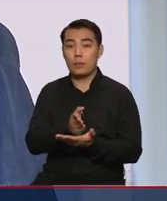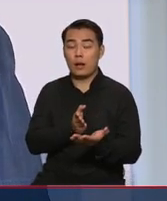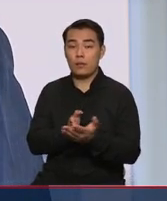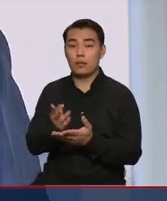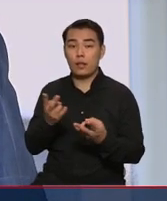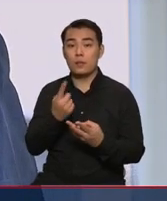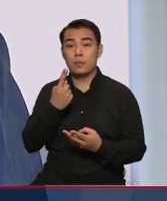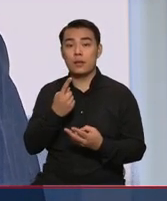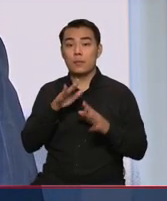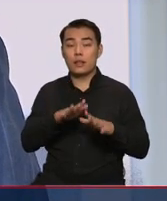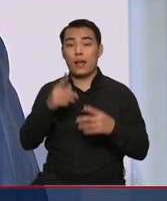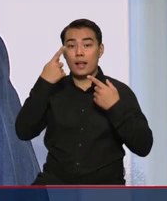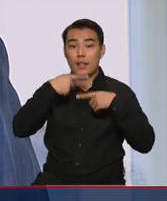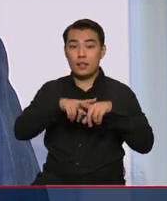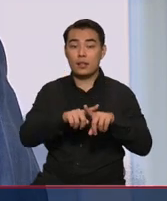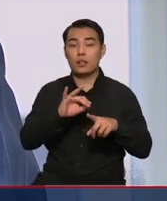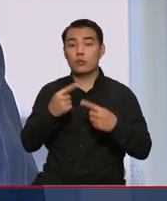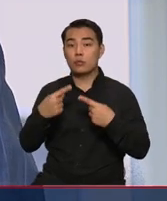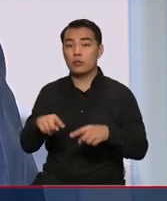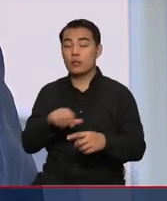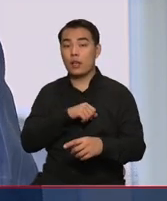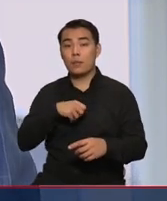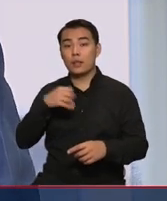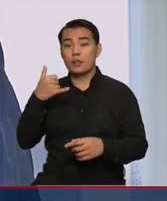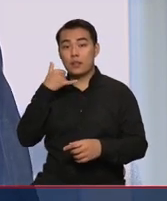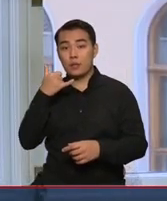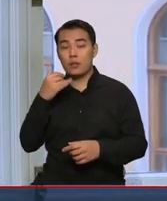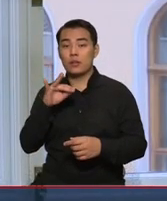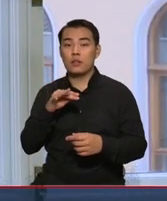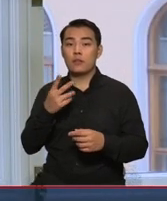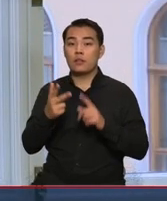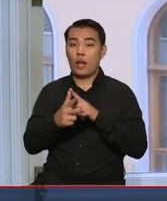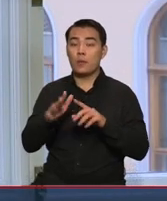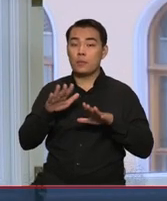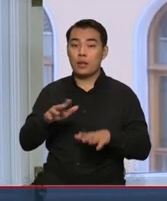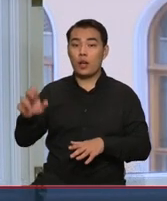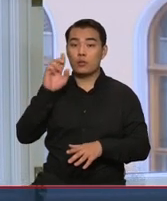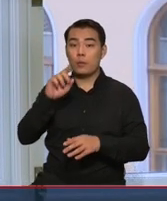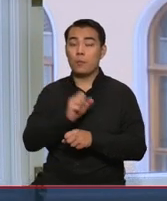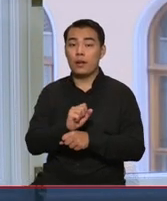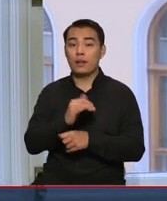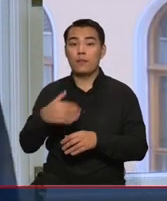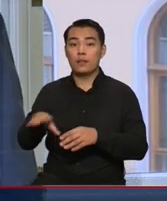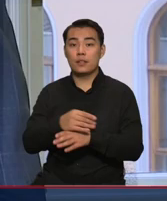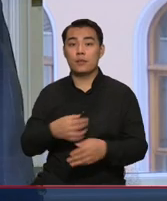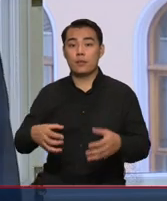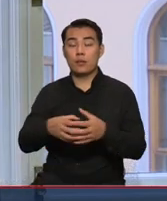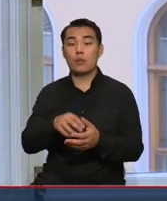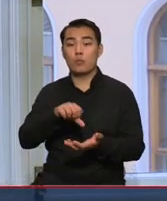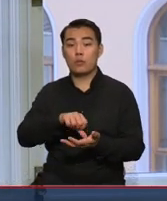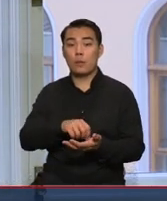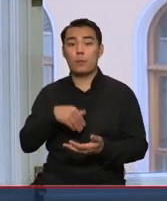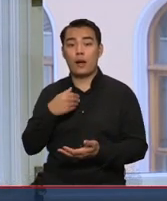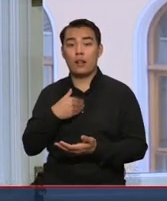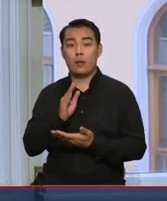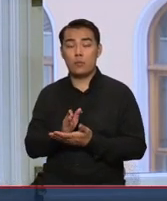Мысалы, бір жерде электроника шығарылса, басқа елде қондырға. Келесі өңірде машина құрастыру қарқын алса, одақ қатысушыларының барлығына тиімді болар еді.